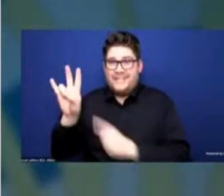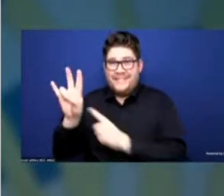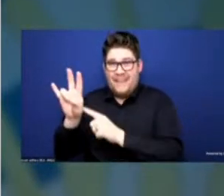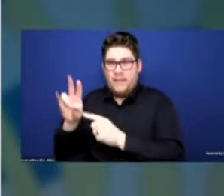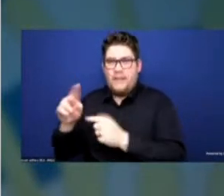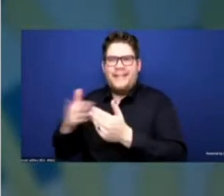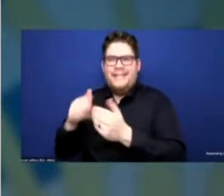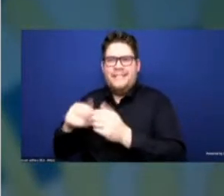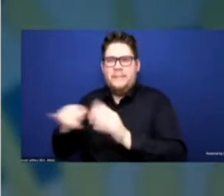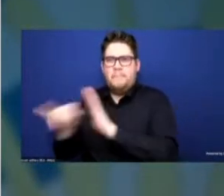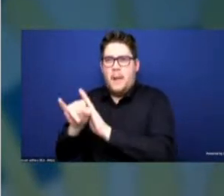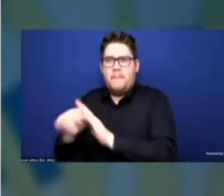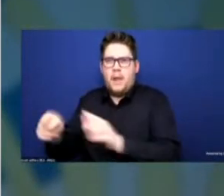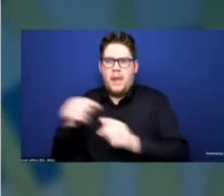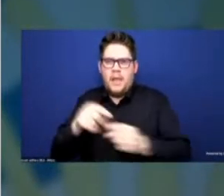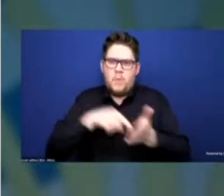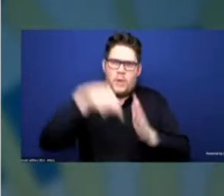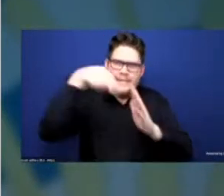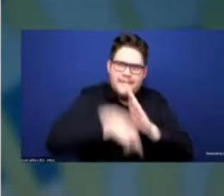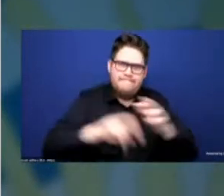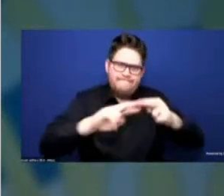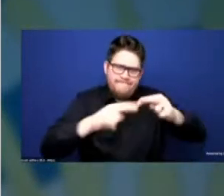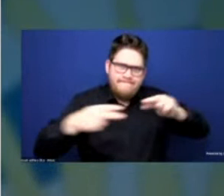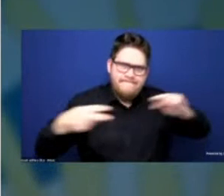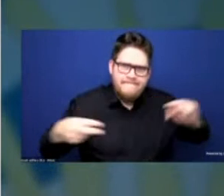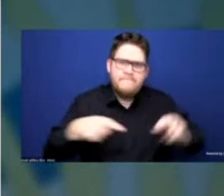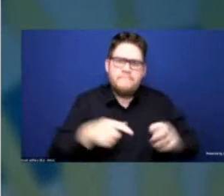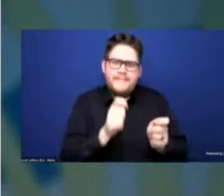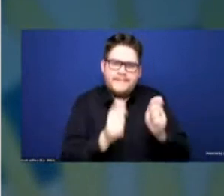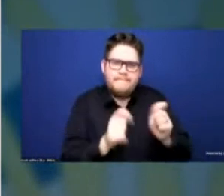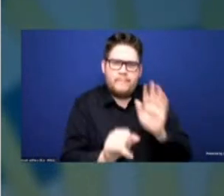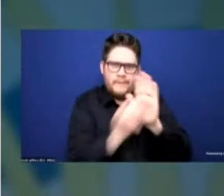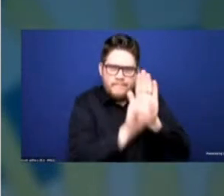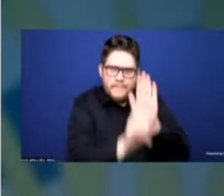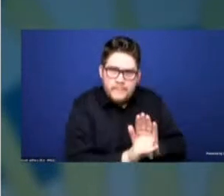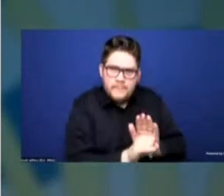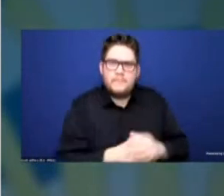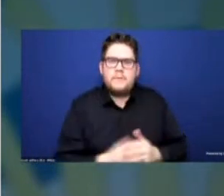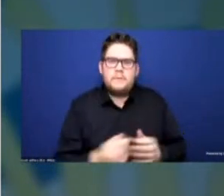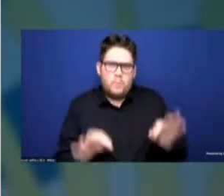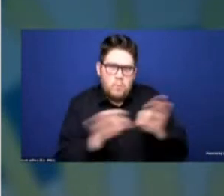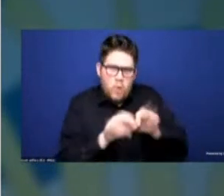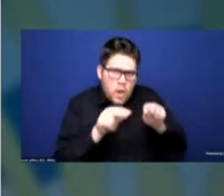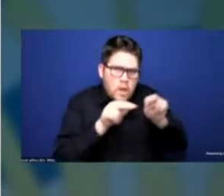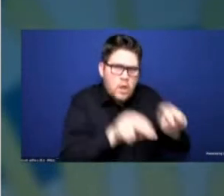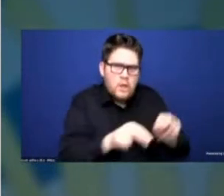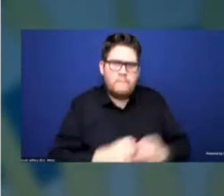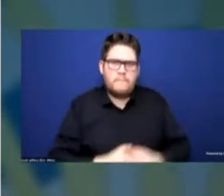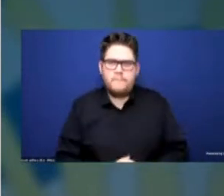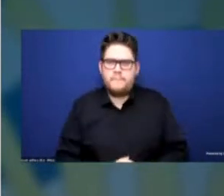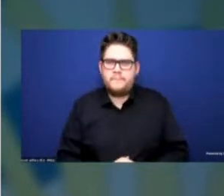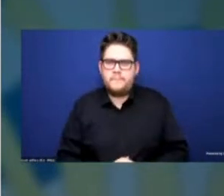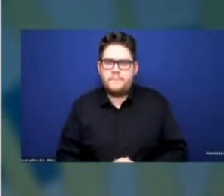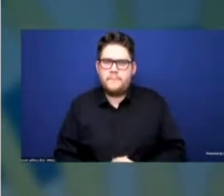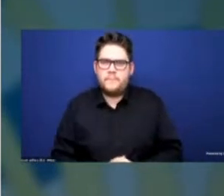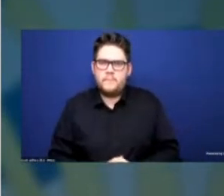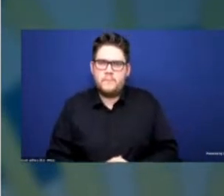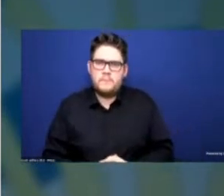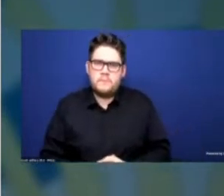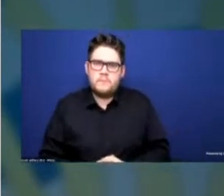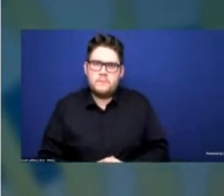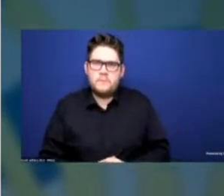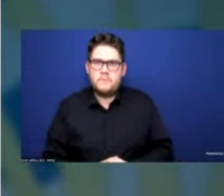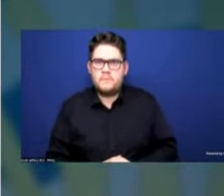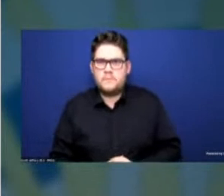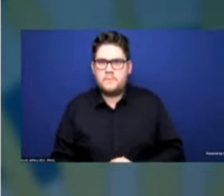布了，因为他们已经很清楚了大多数是117然后呢是 PE因为他说在这